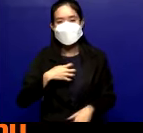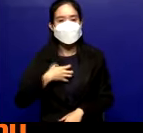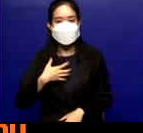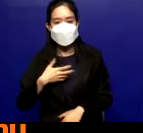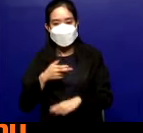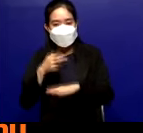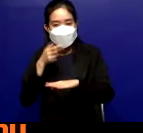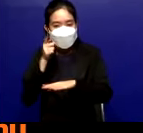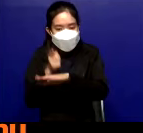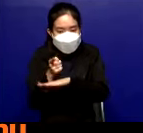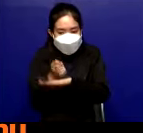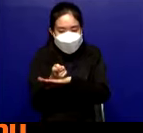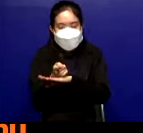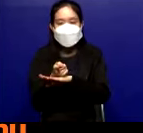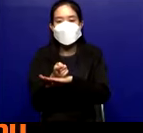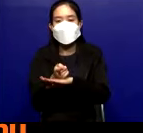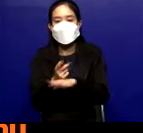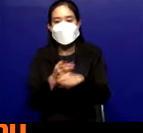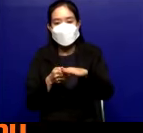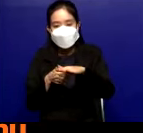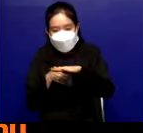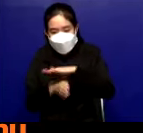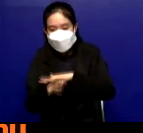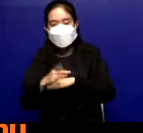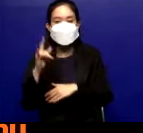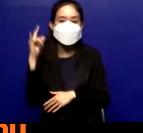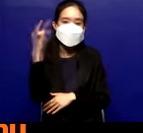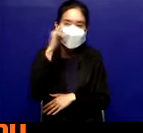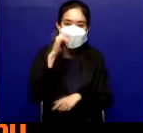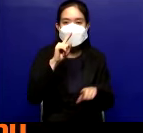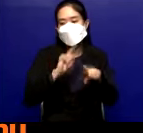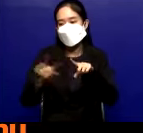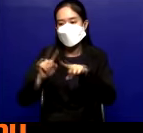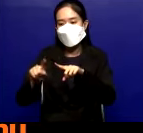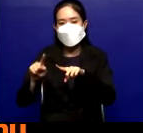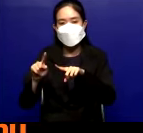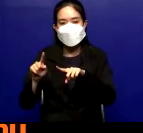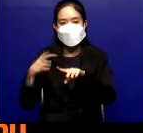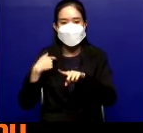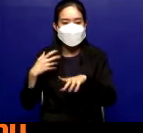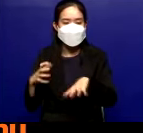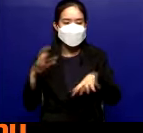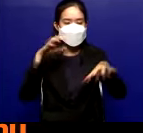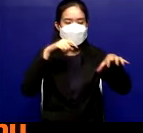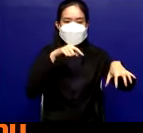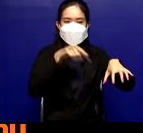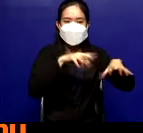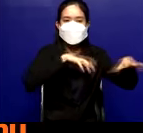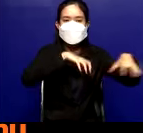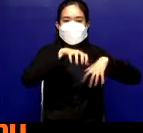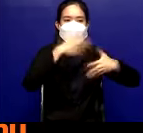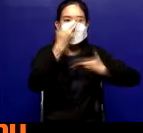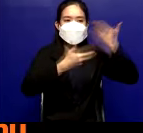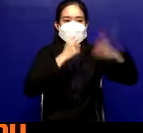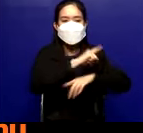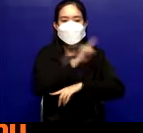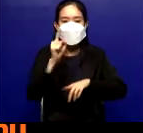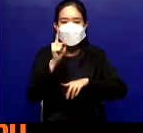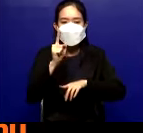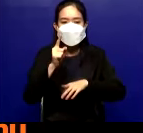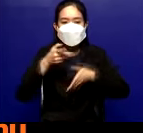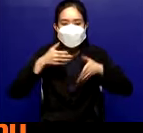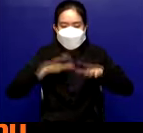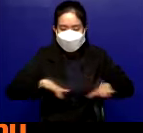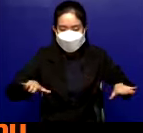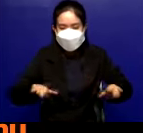เรือรถถังเครื่องบินเอามาไว้จัดงานในงานวันเด็กนะคะแต่เด็กและครอบครัวต้องการสวัสดิการขั้น